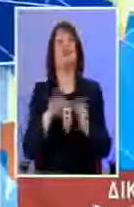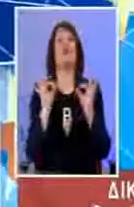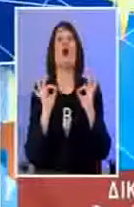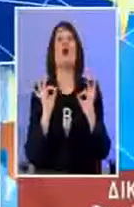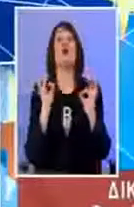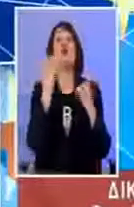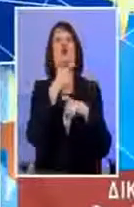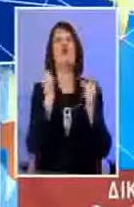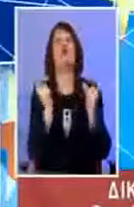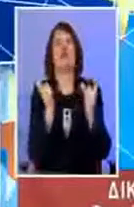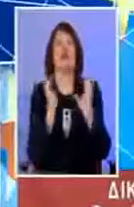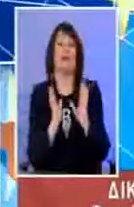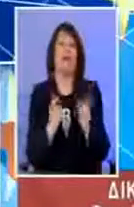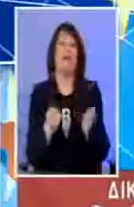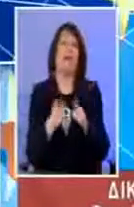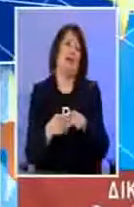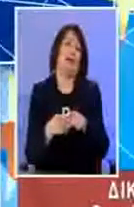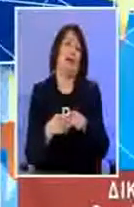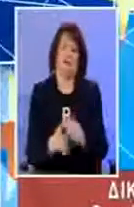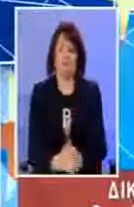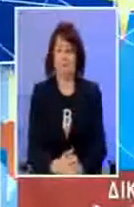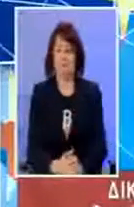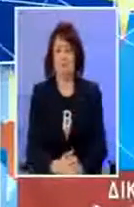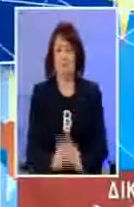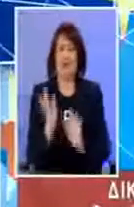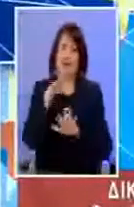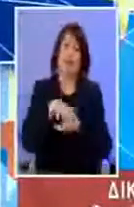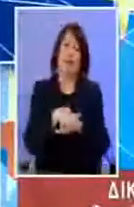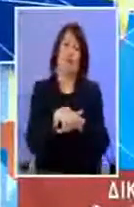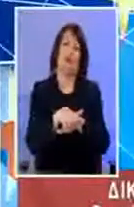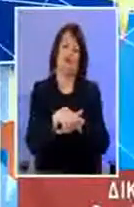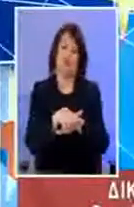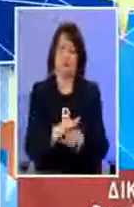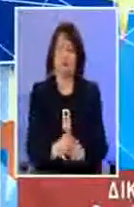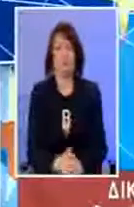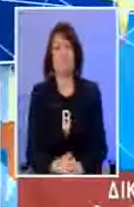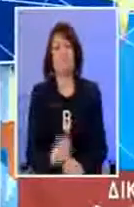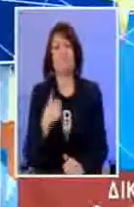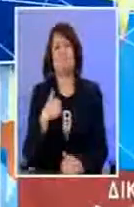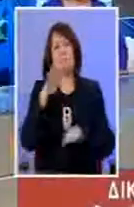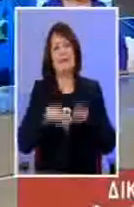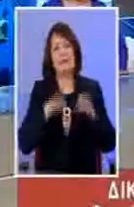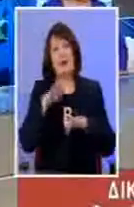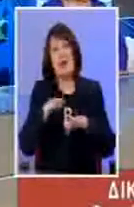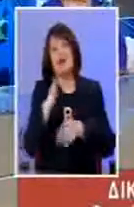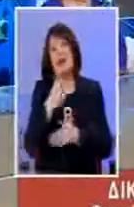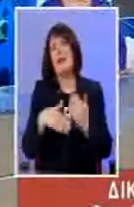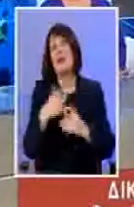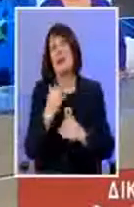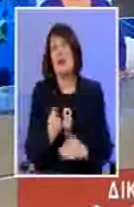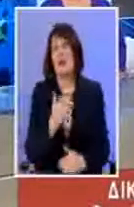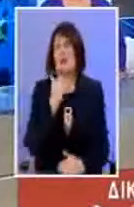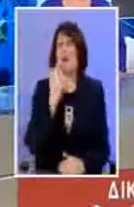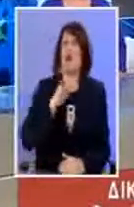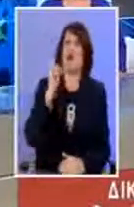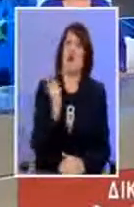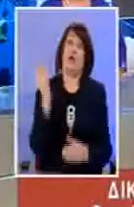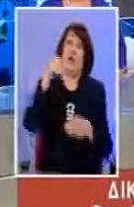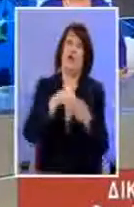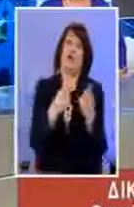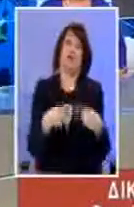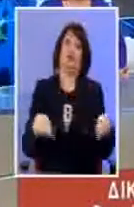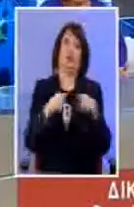σχολείο. Και γίνεται αυτό. Είναι η ενσωμάτωση. Εξαρτάται από το είδος της αναπηρίας. Δεν μπορούν οι πάντες να ενταχθούν.